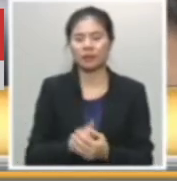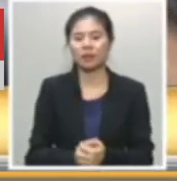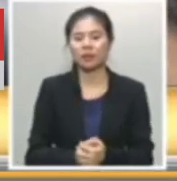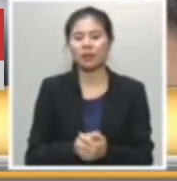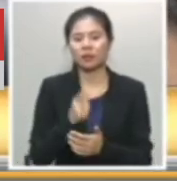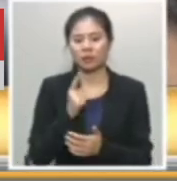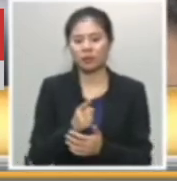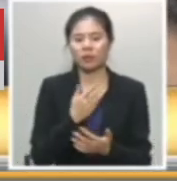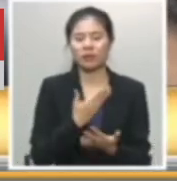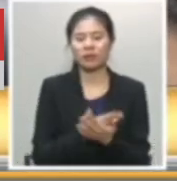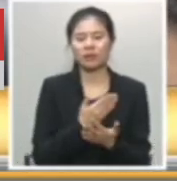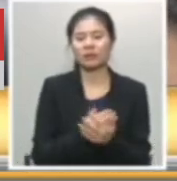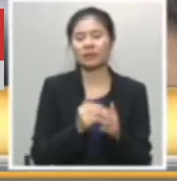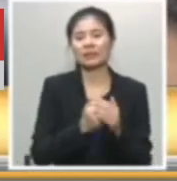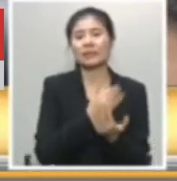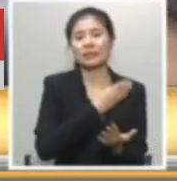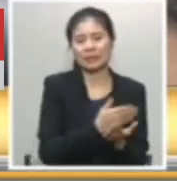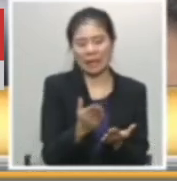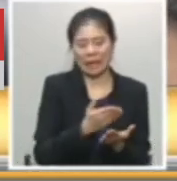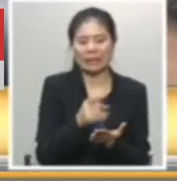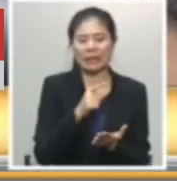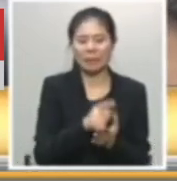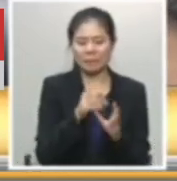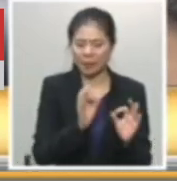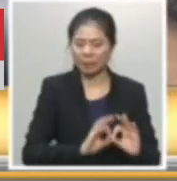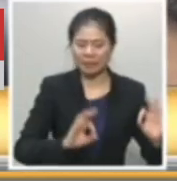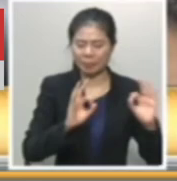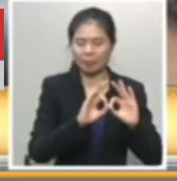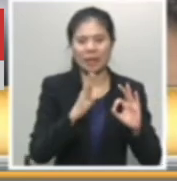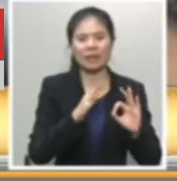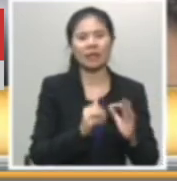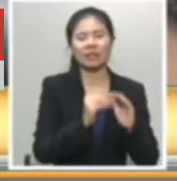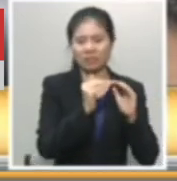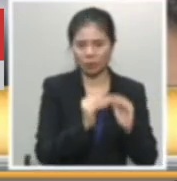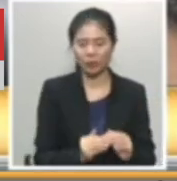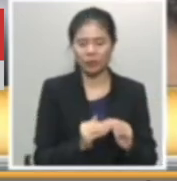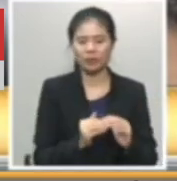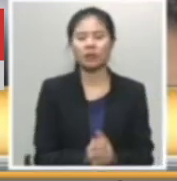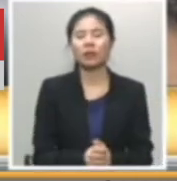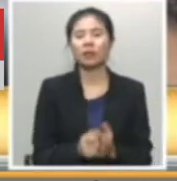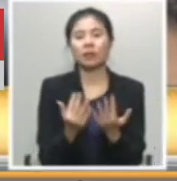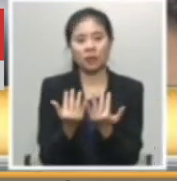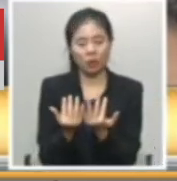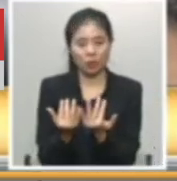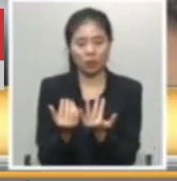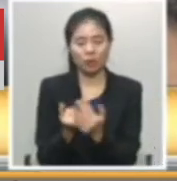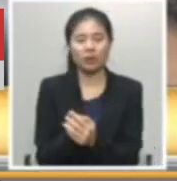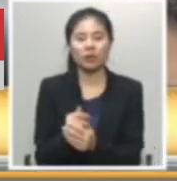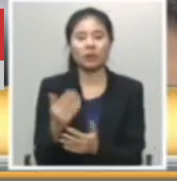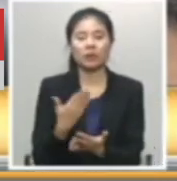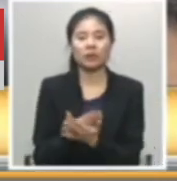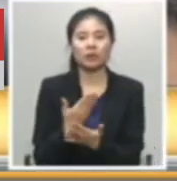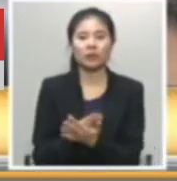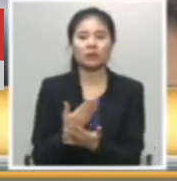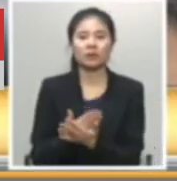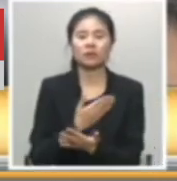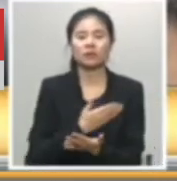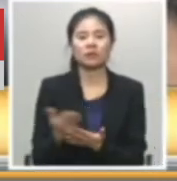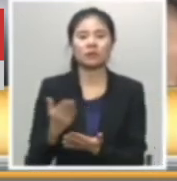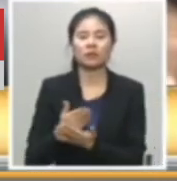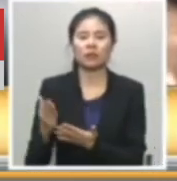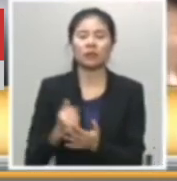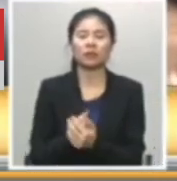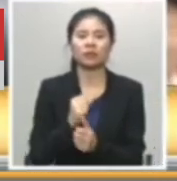องลดรายจ่ายที่ไม่จำเป็นครับหรือท่านต้องชะลอการใช้จ่ายที่ไม่ก่อให้เกิดการ